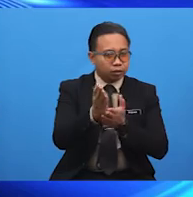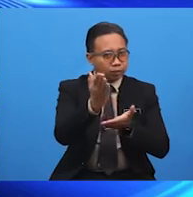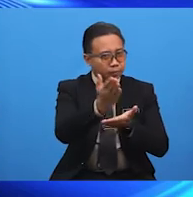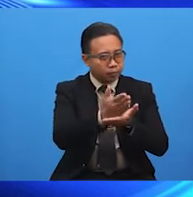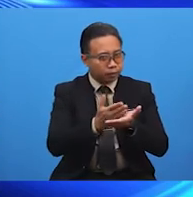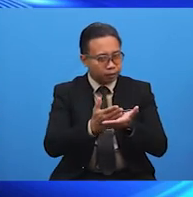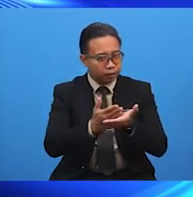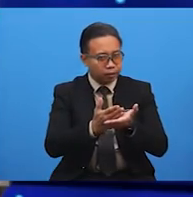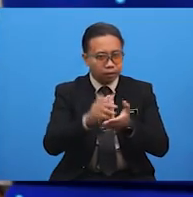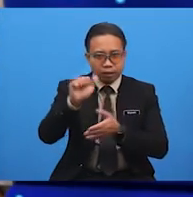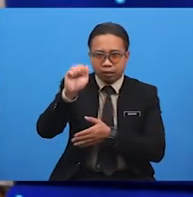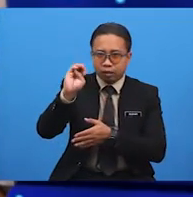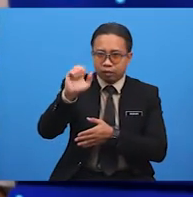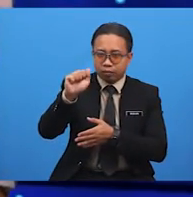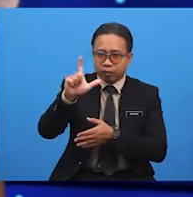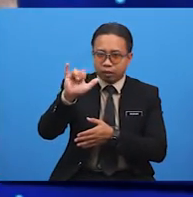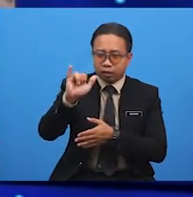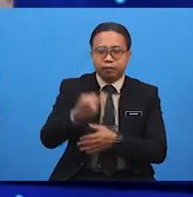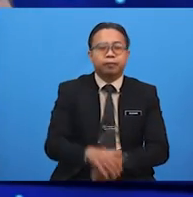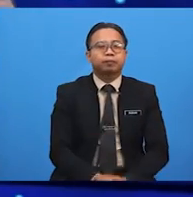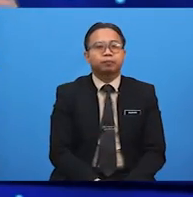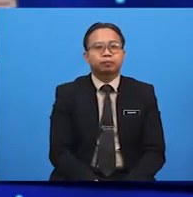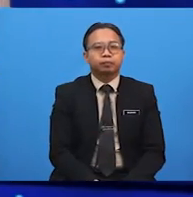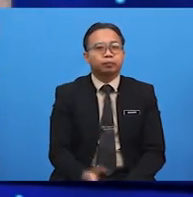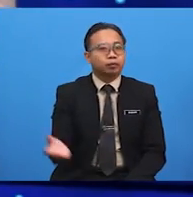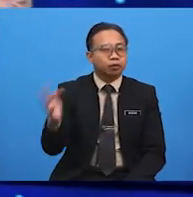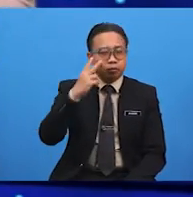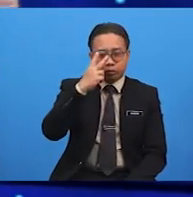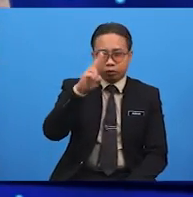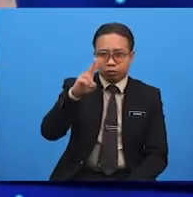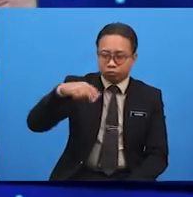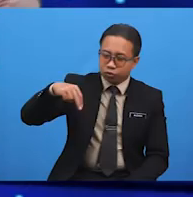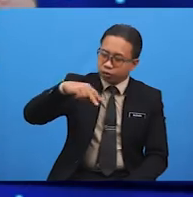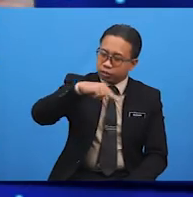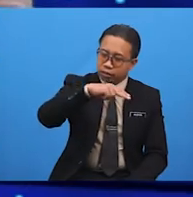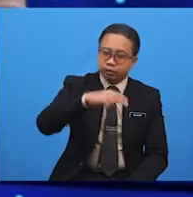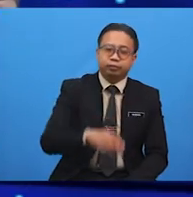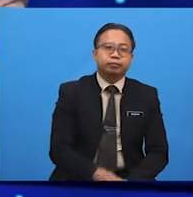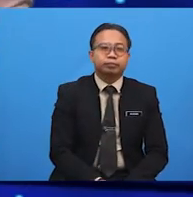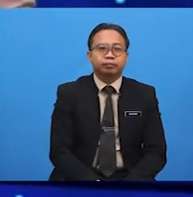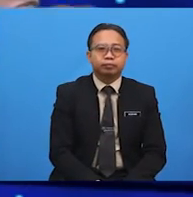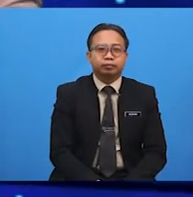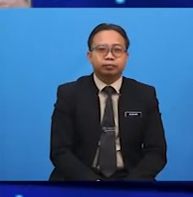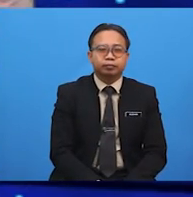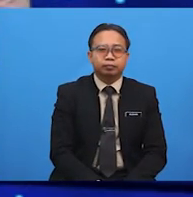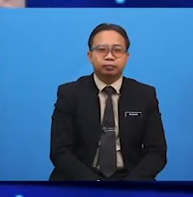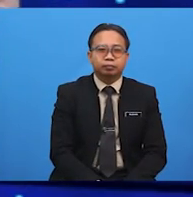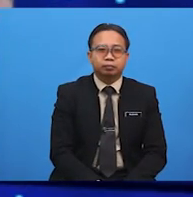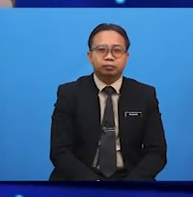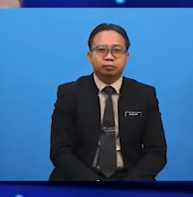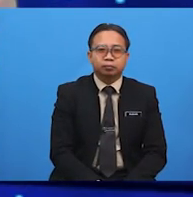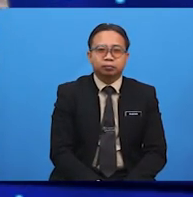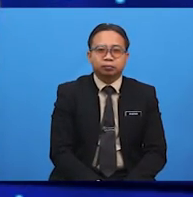bahagian amali. Usah kita banyak lagi Wan. Jom kita jalan-jalan. Jom kita jalan. Ah, jalan-jalan ke mana lagi ni